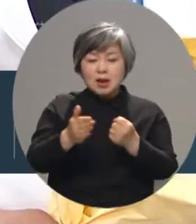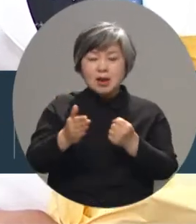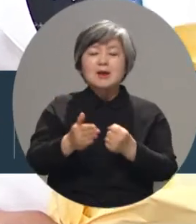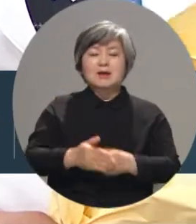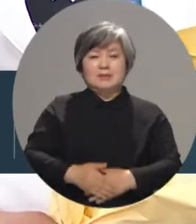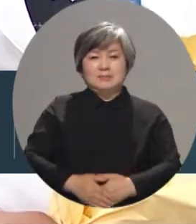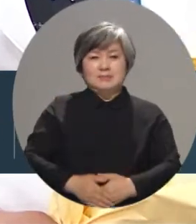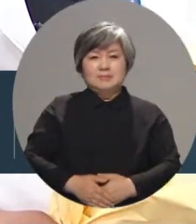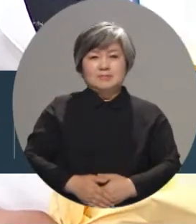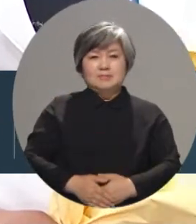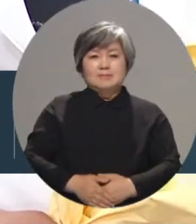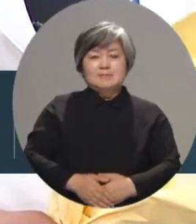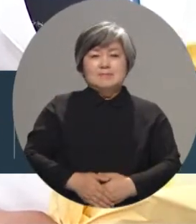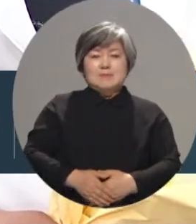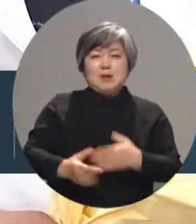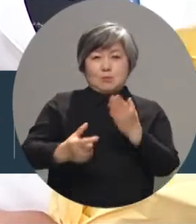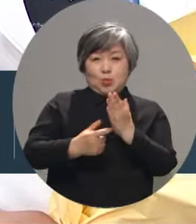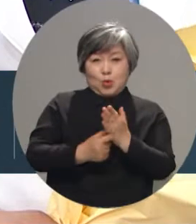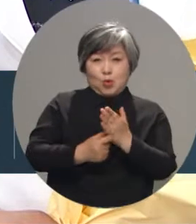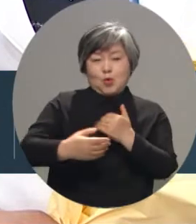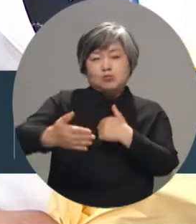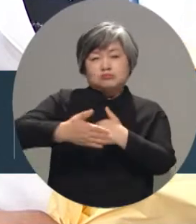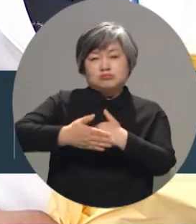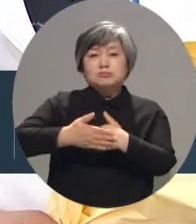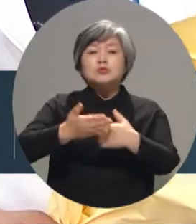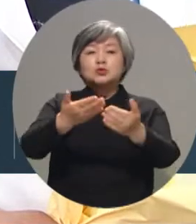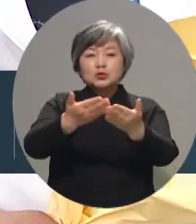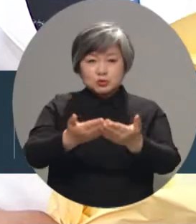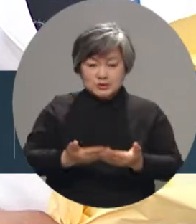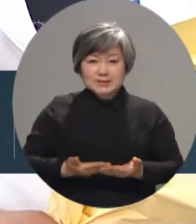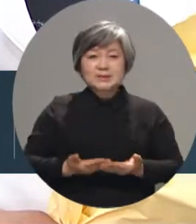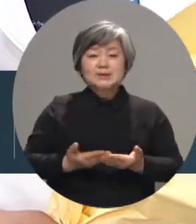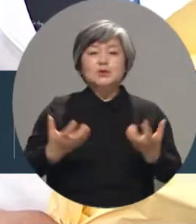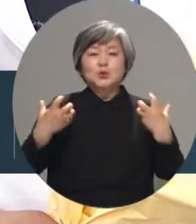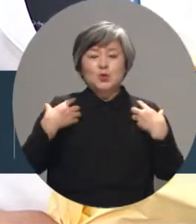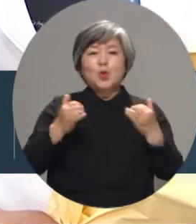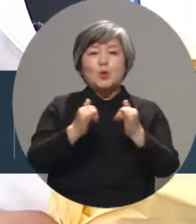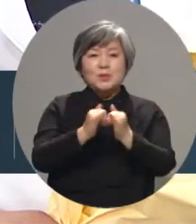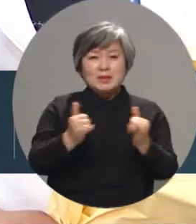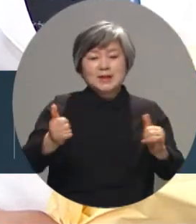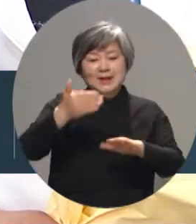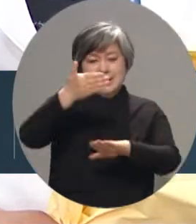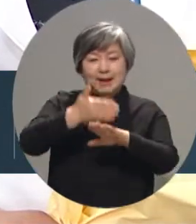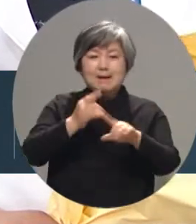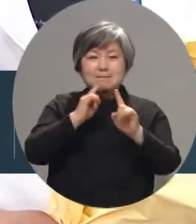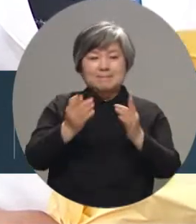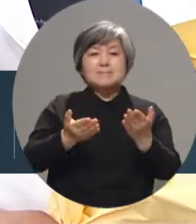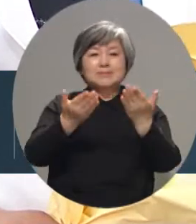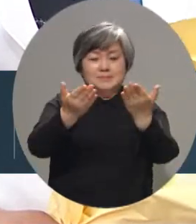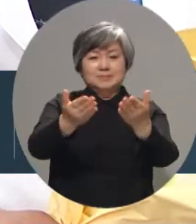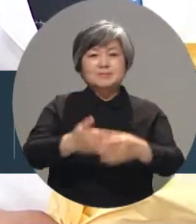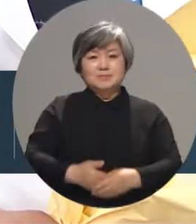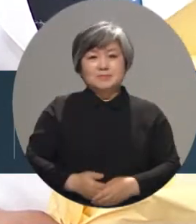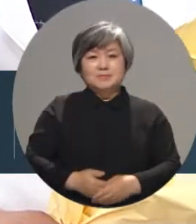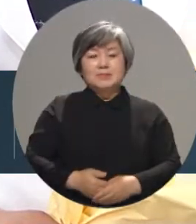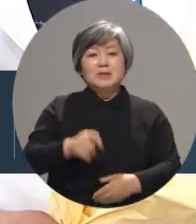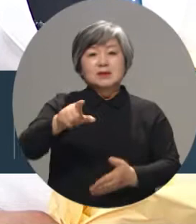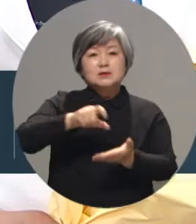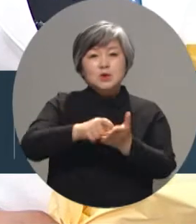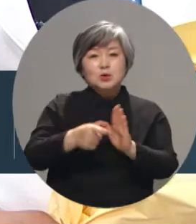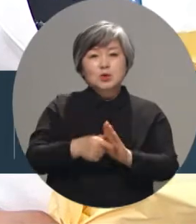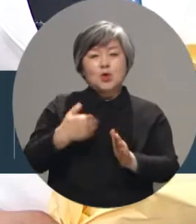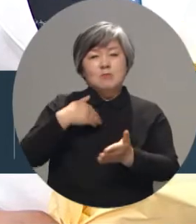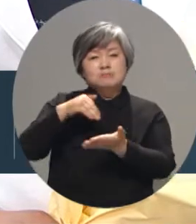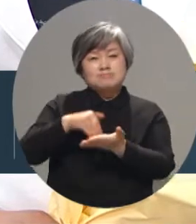생각합니다. 압도적인 지지와 성원을 보내주신 도민들께 감사드립니다. 그만큼 저도